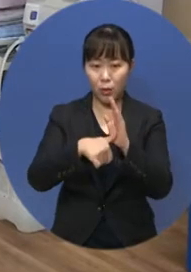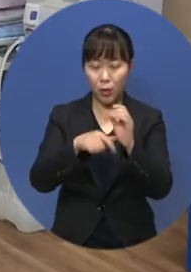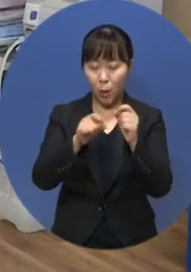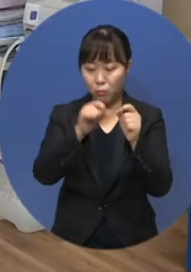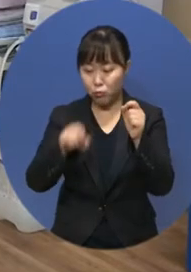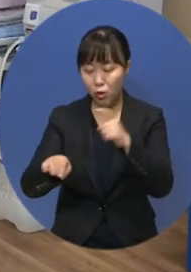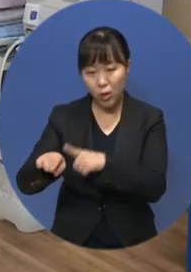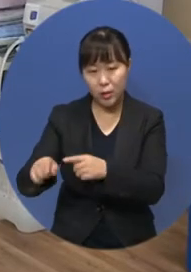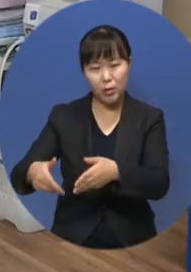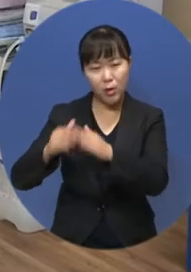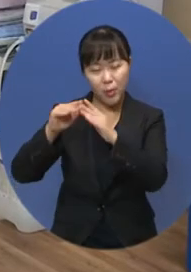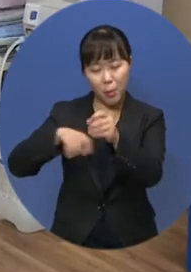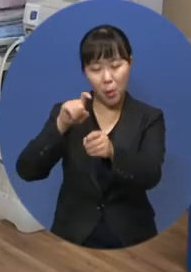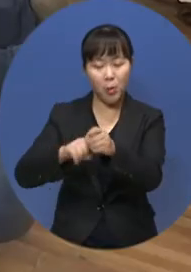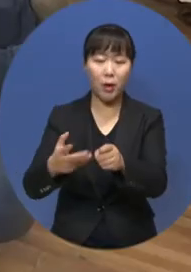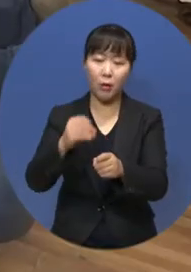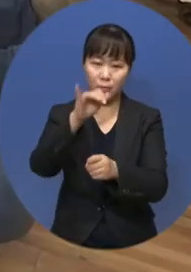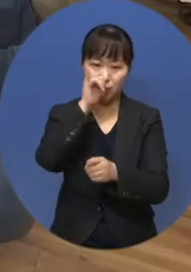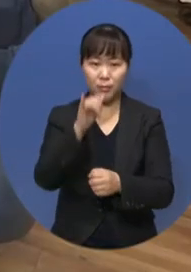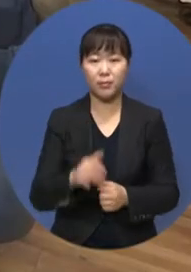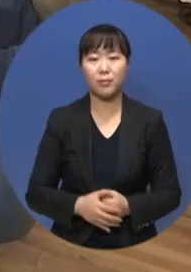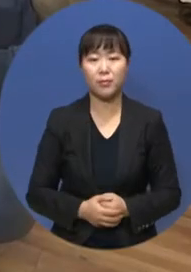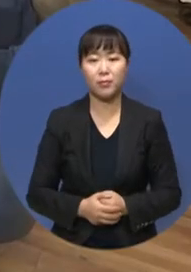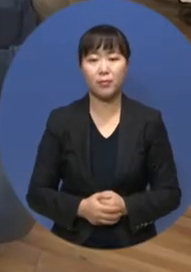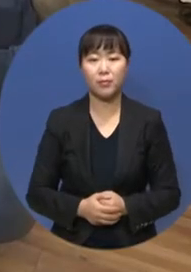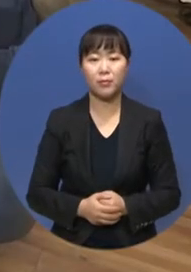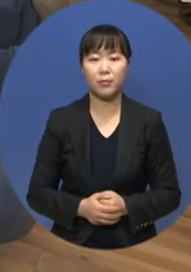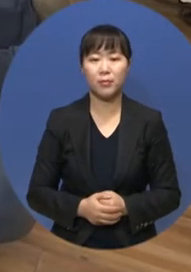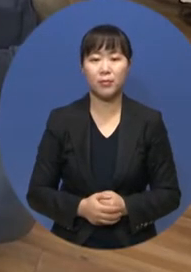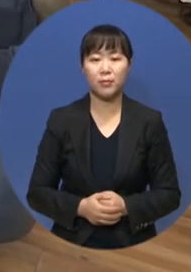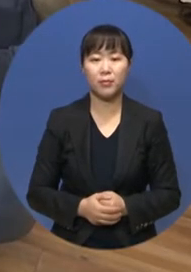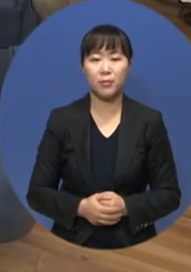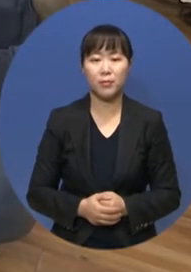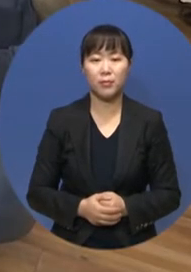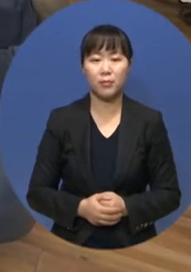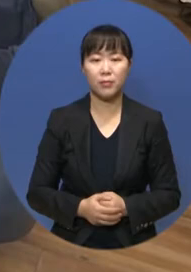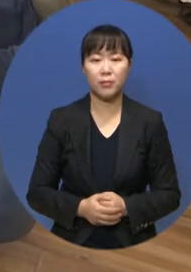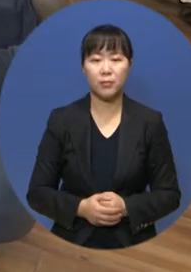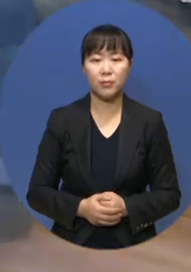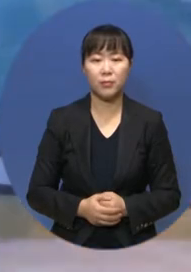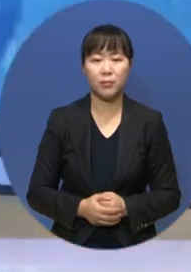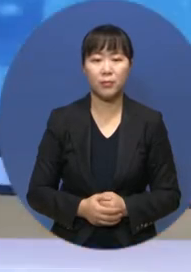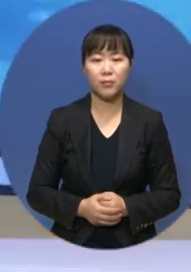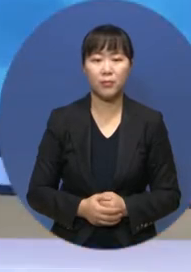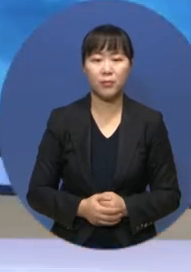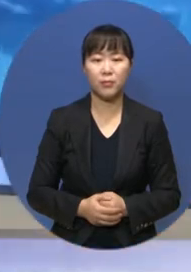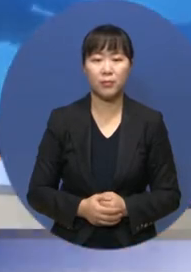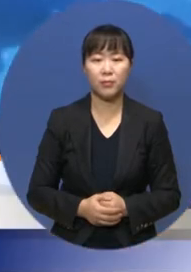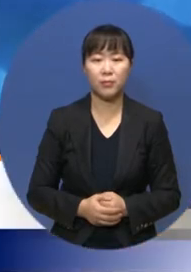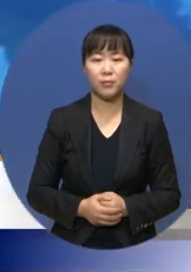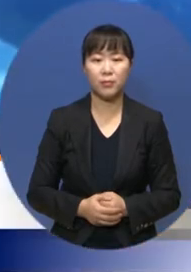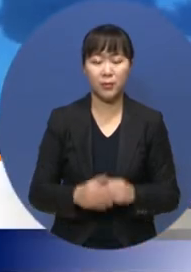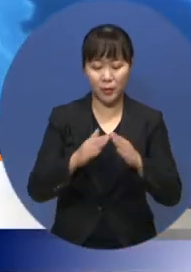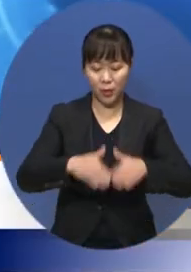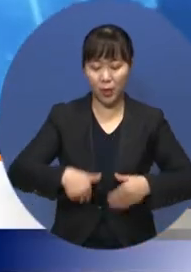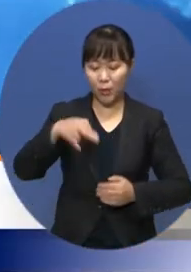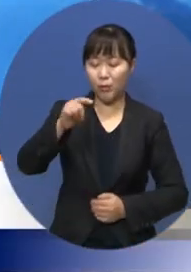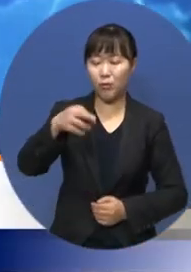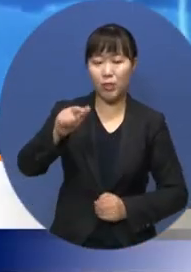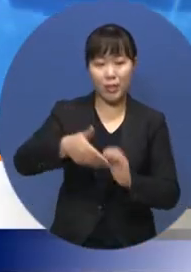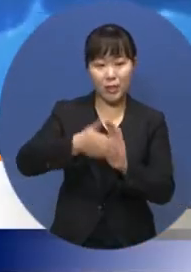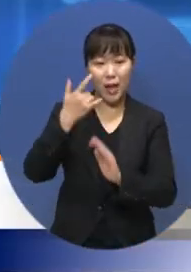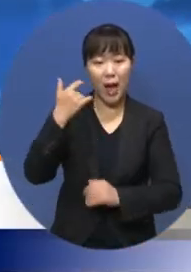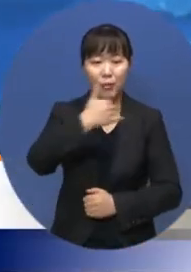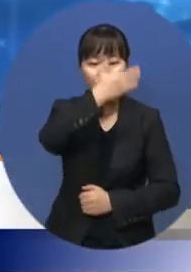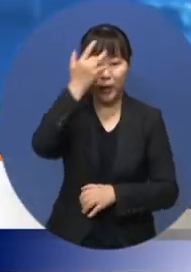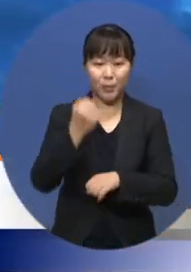설립을 목표로 하고 있습니다. 복지TV 뉴스 김명진입니다. 전남 순천시의